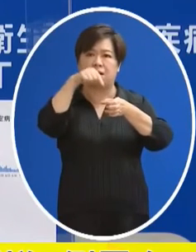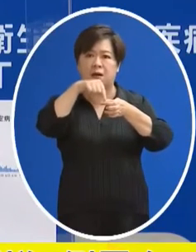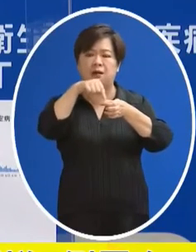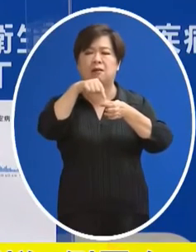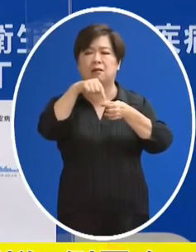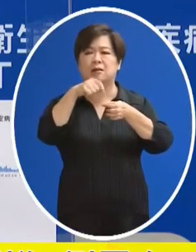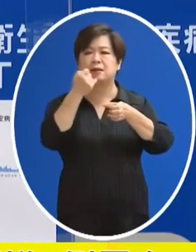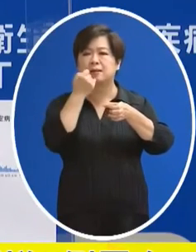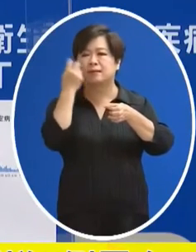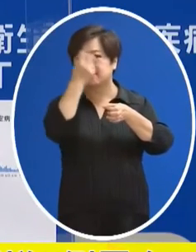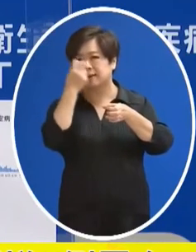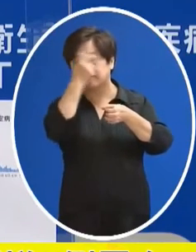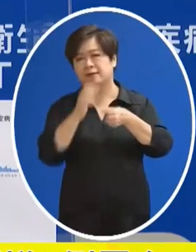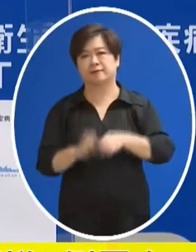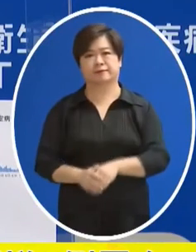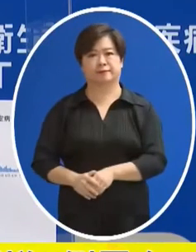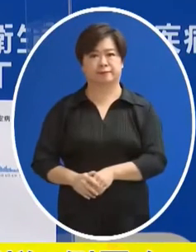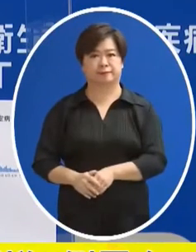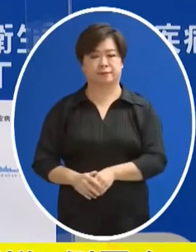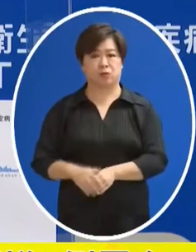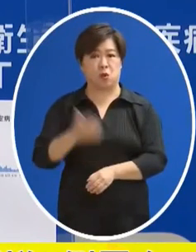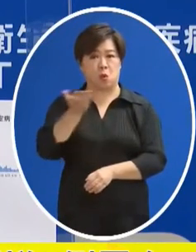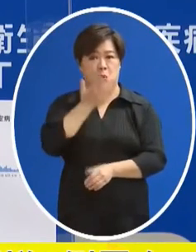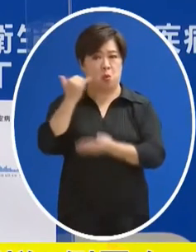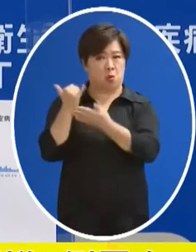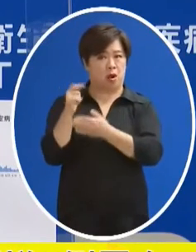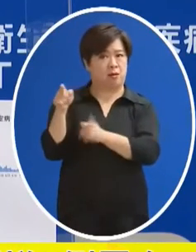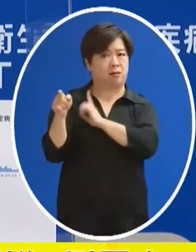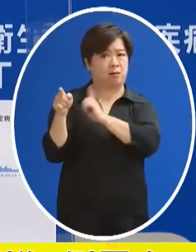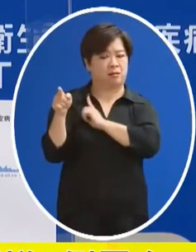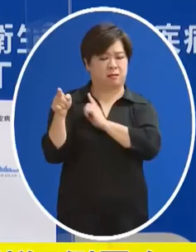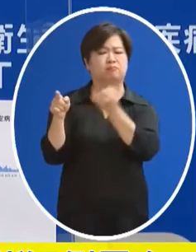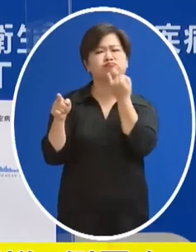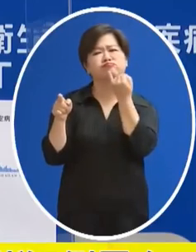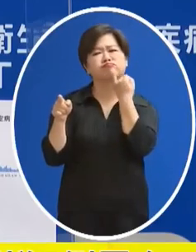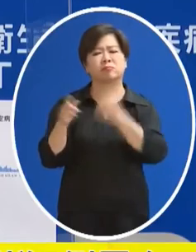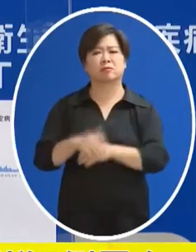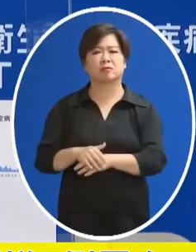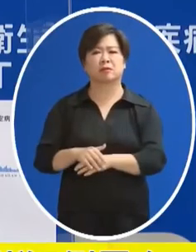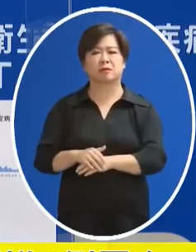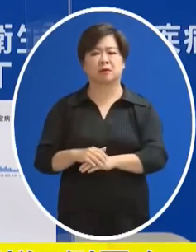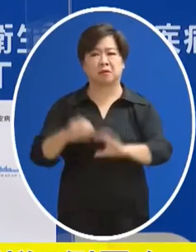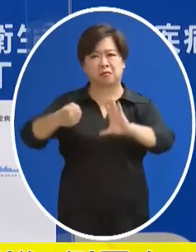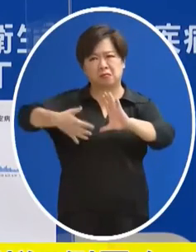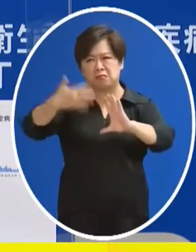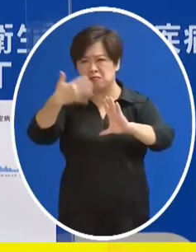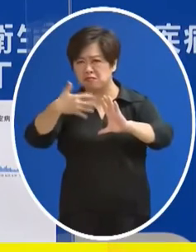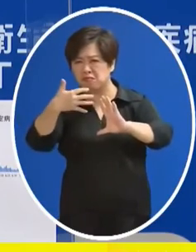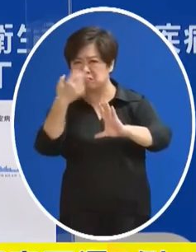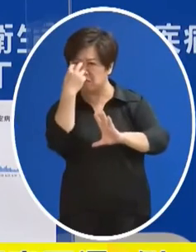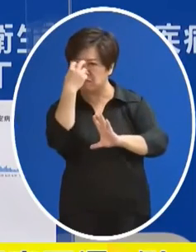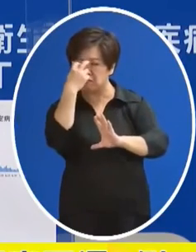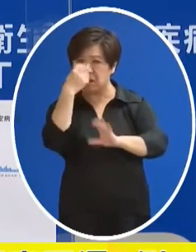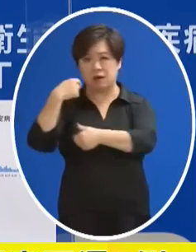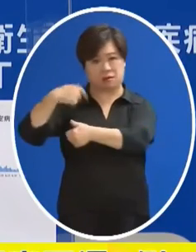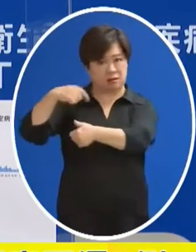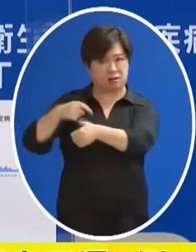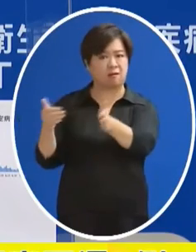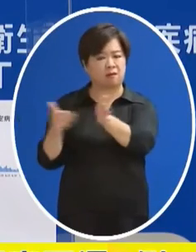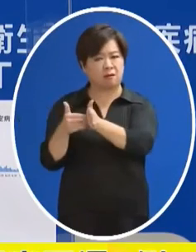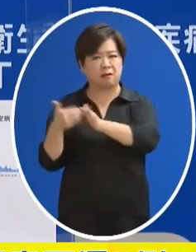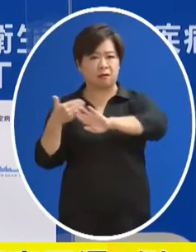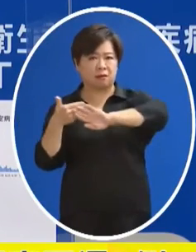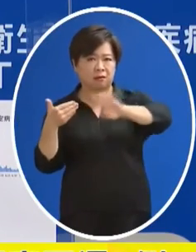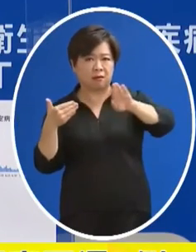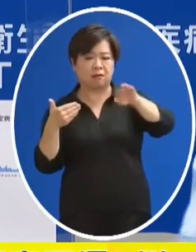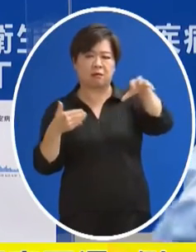面，那这些都由旅客自己来进行，好，哦，所以要教了以后，然后到外面，那外面大概现在有